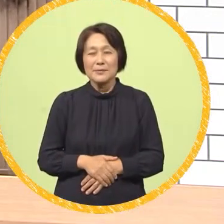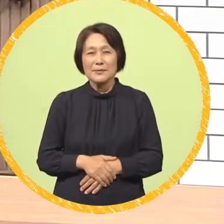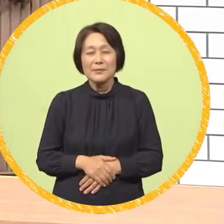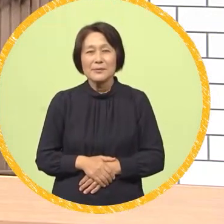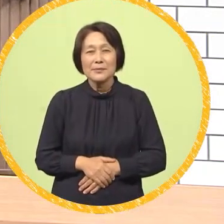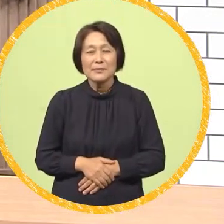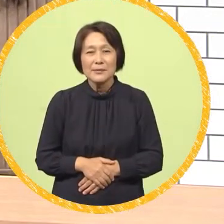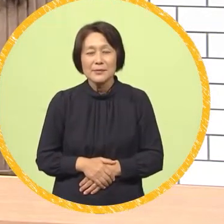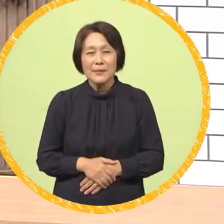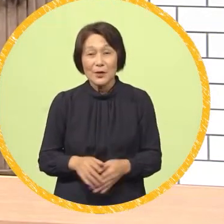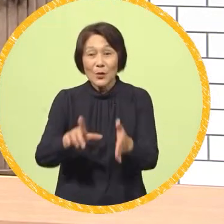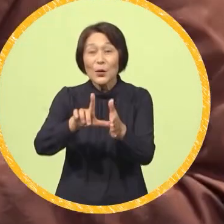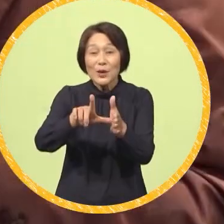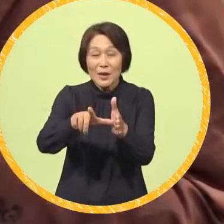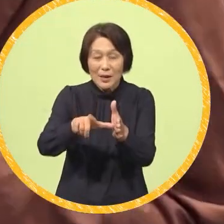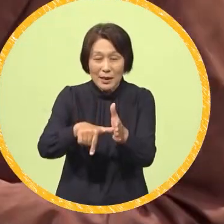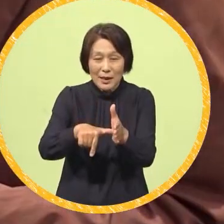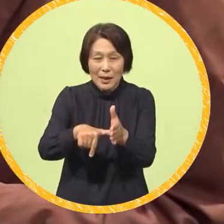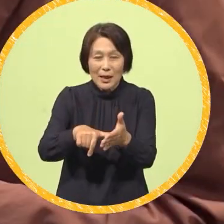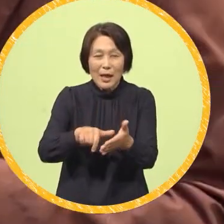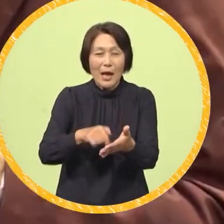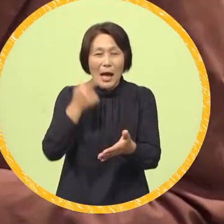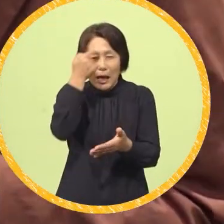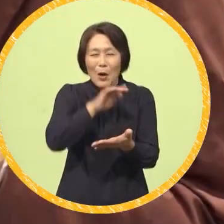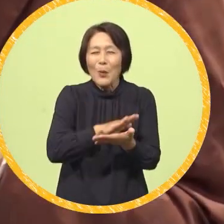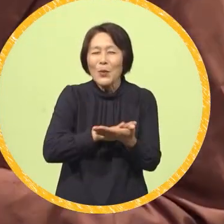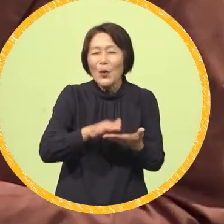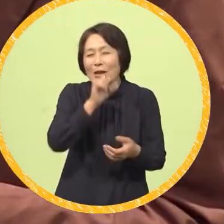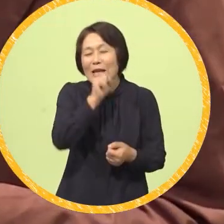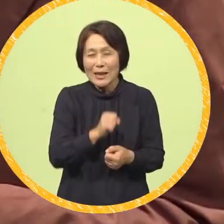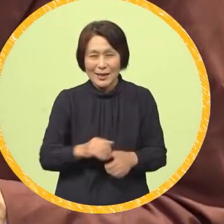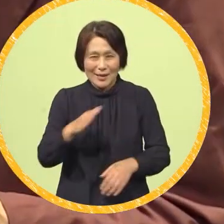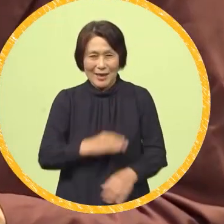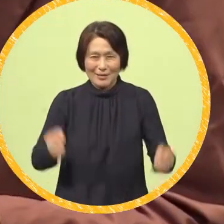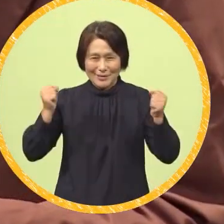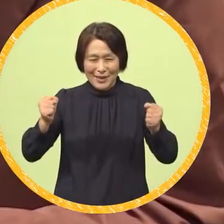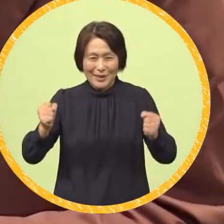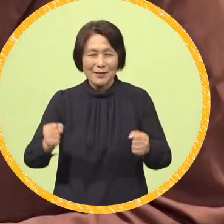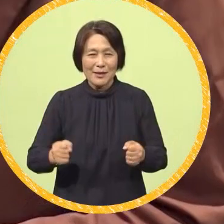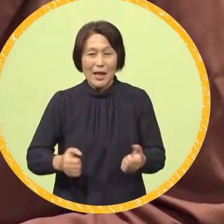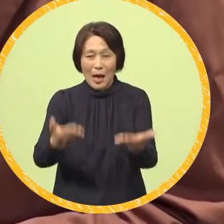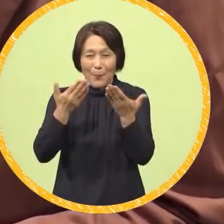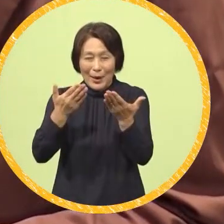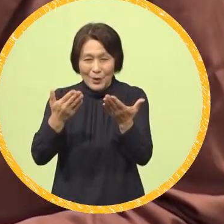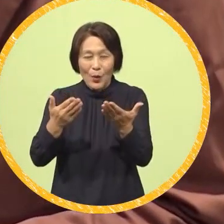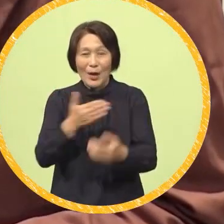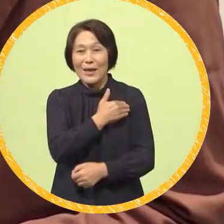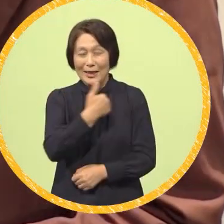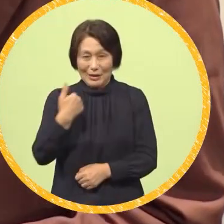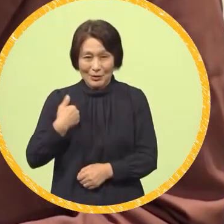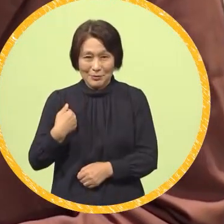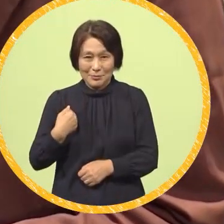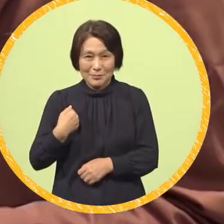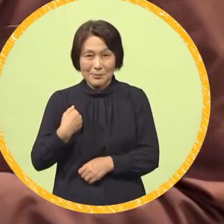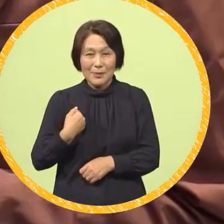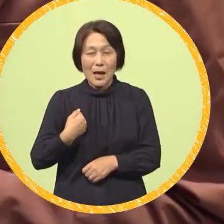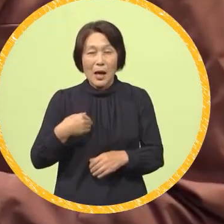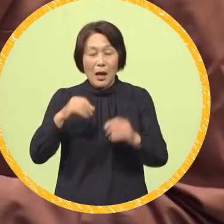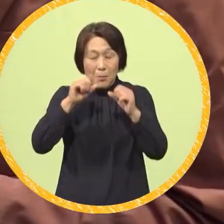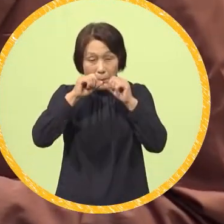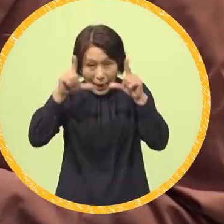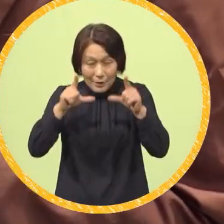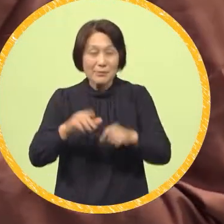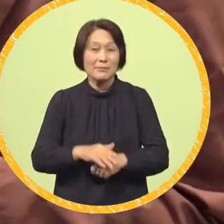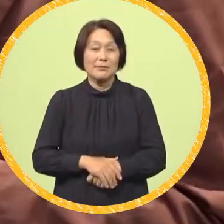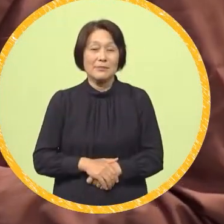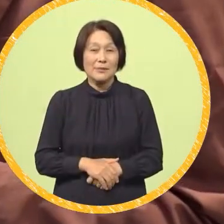よね。 でその時にね、美容にいいとか元気が出るとか勉強がはかどる、眠くならないとかね、 言われたね。